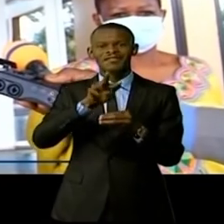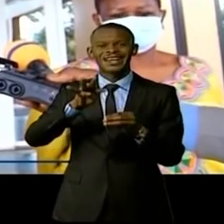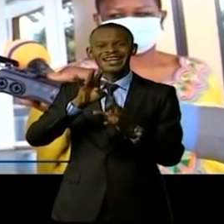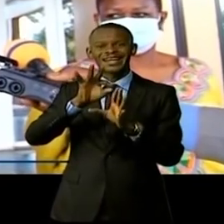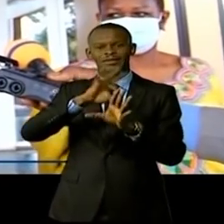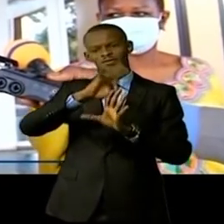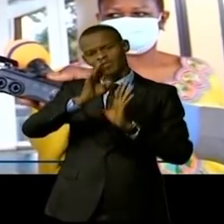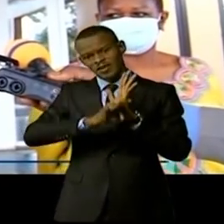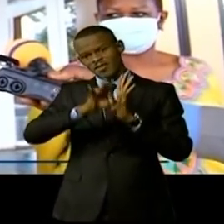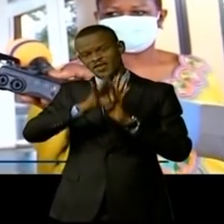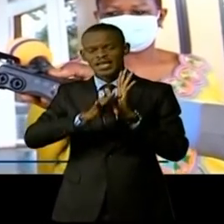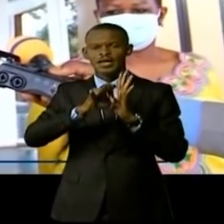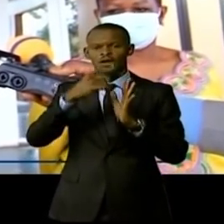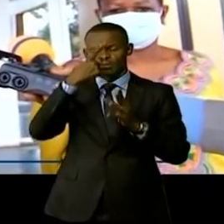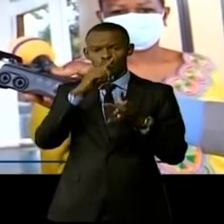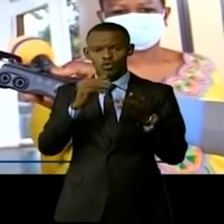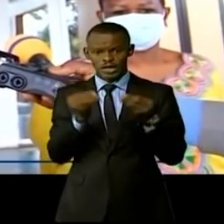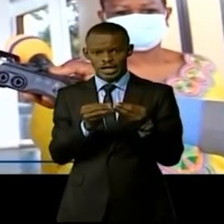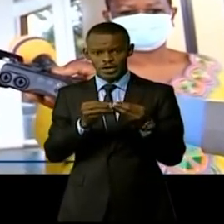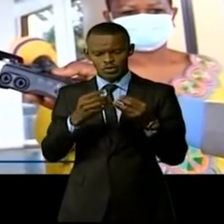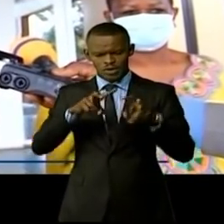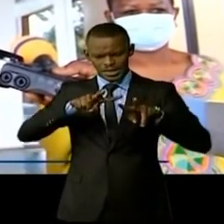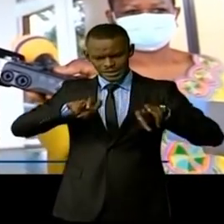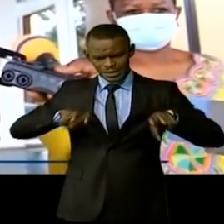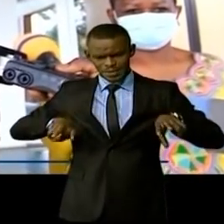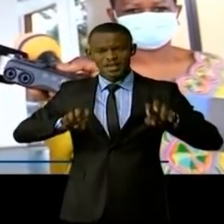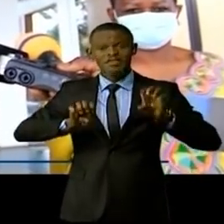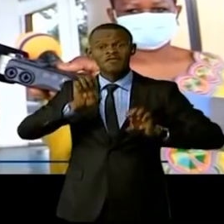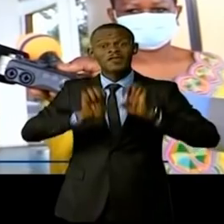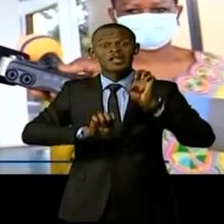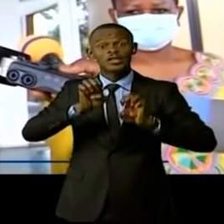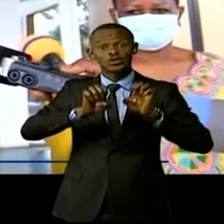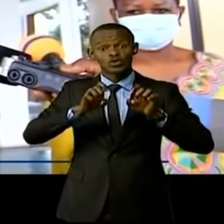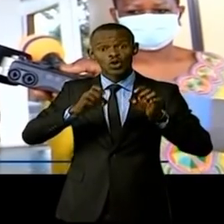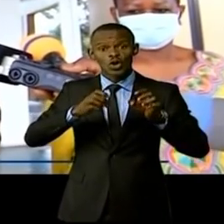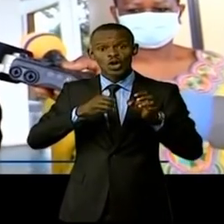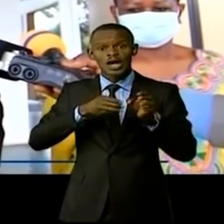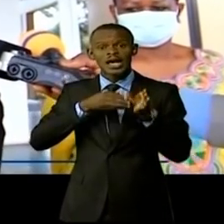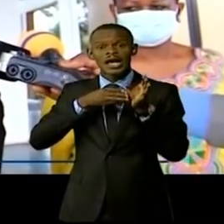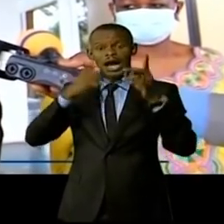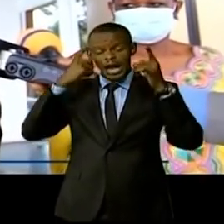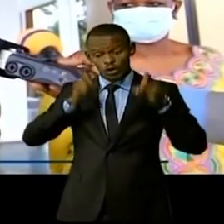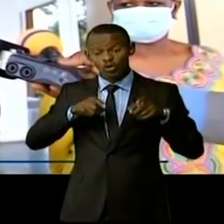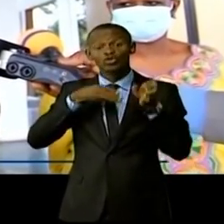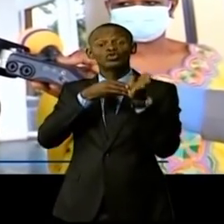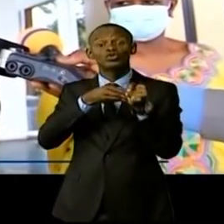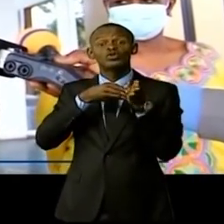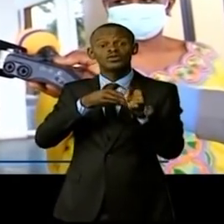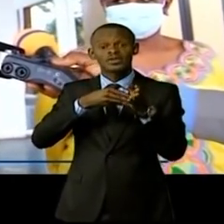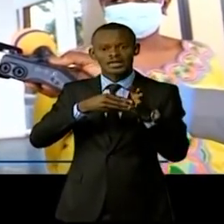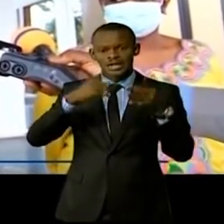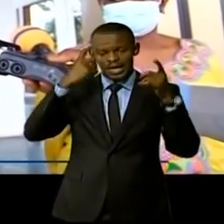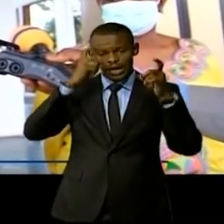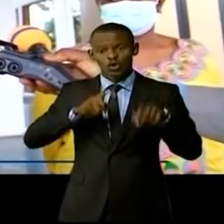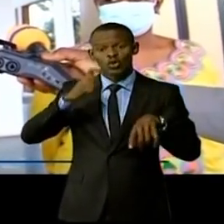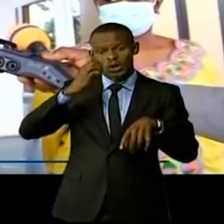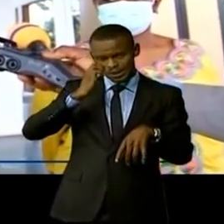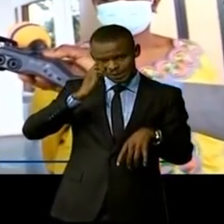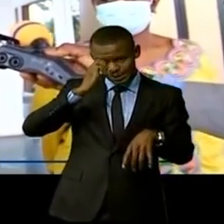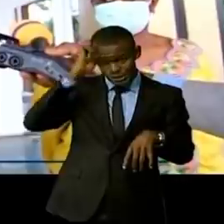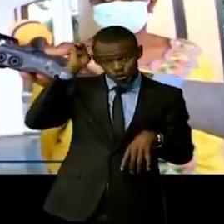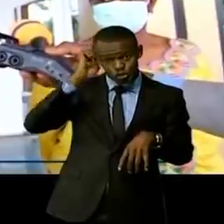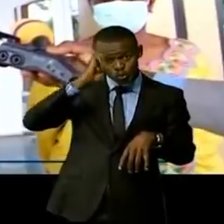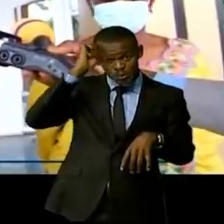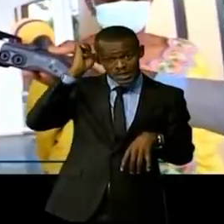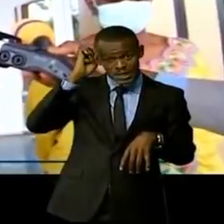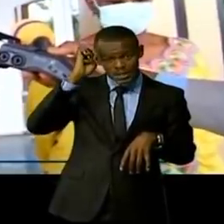de l'accord cadre d'Addis Abeba. Nous avons écouté le président en ce qui concerne la suite à faire